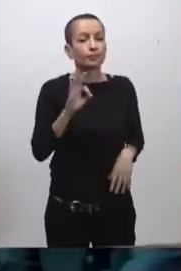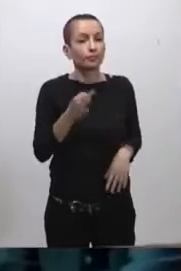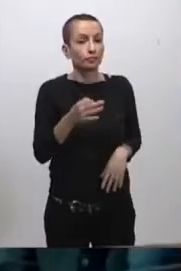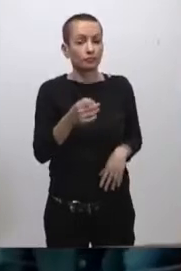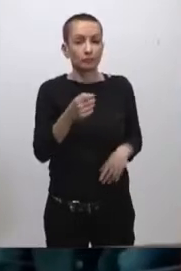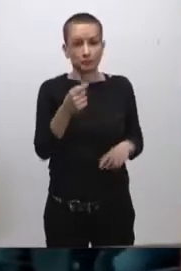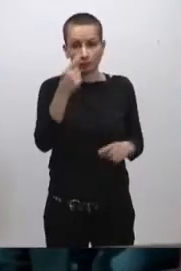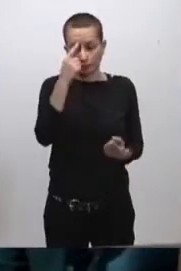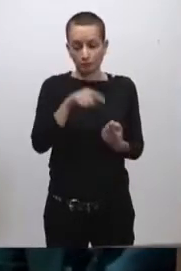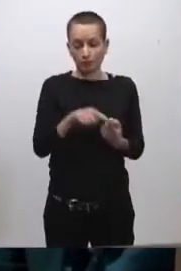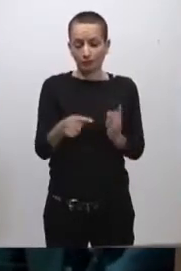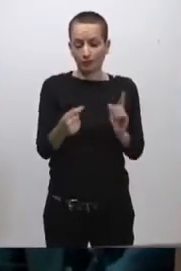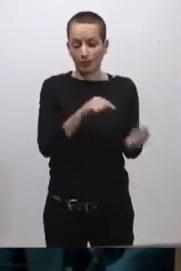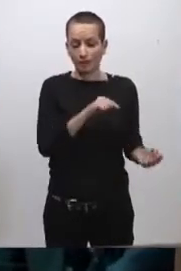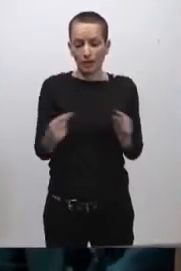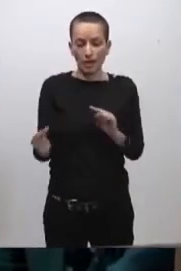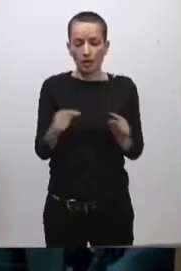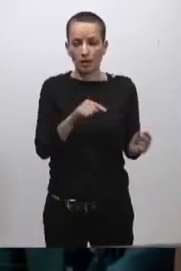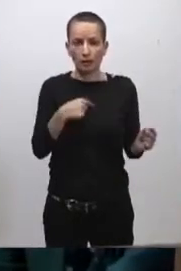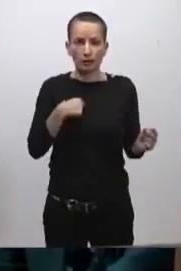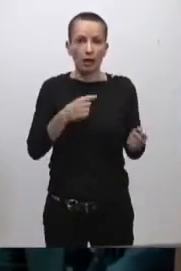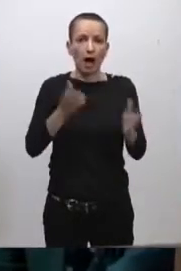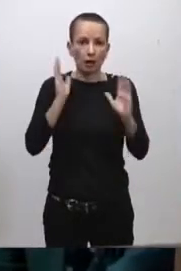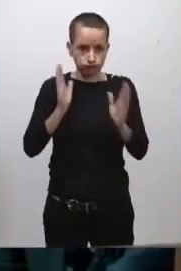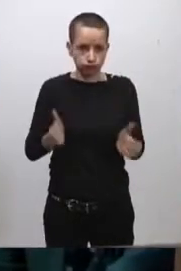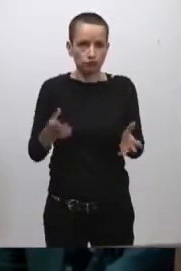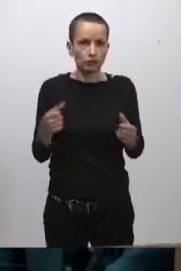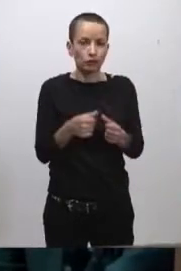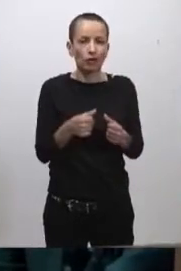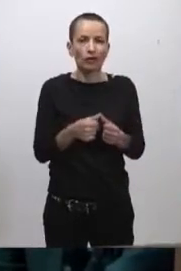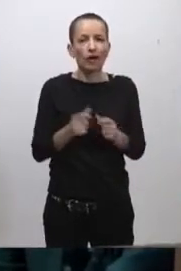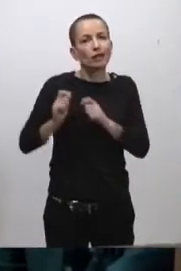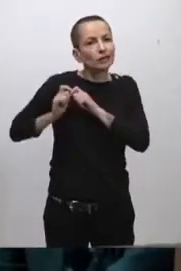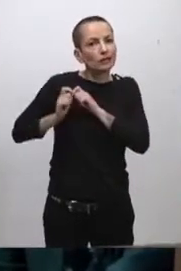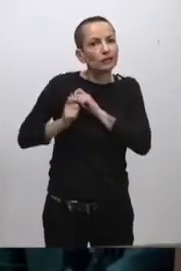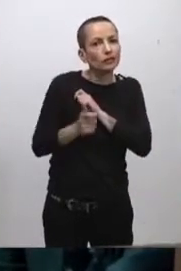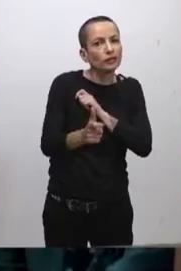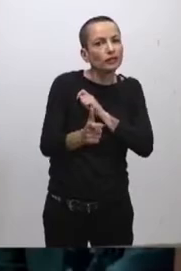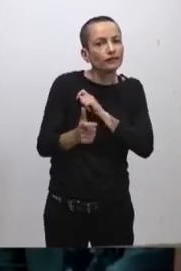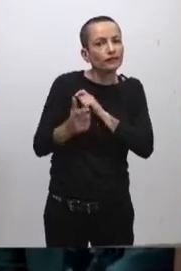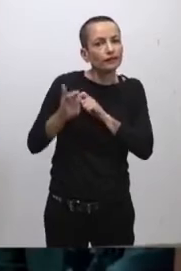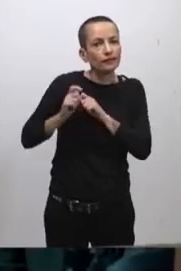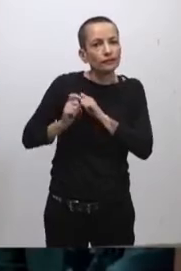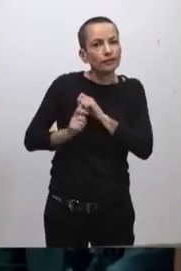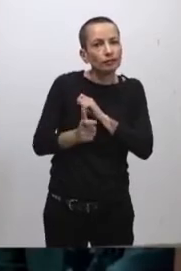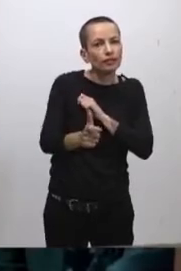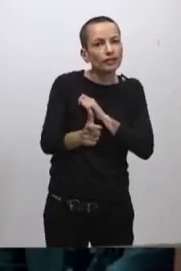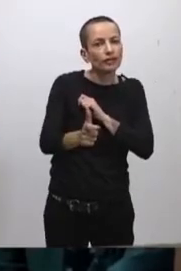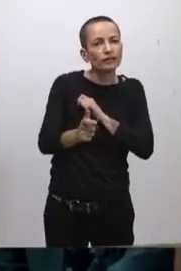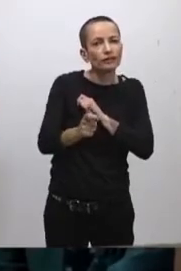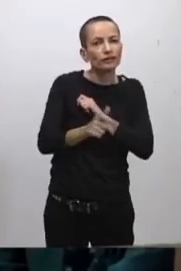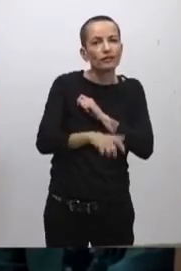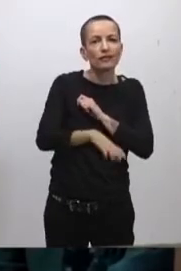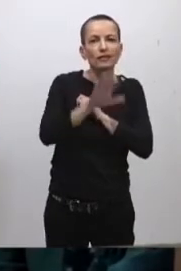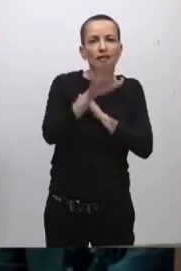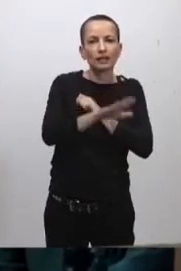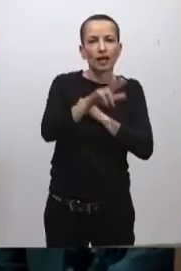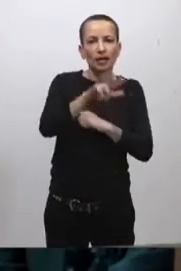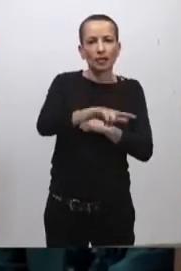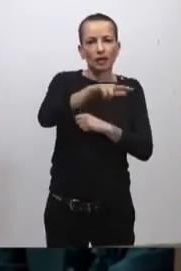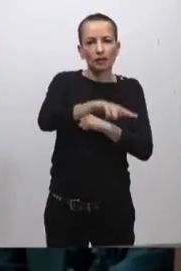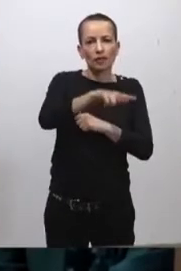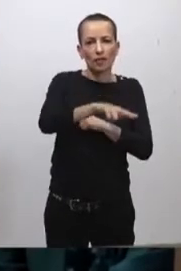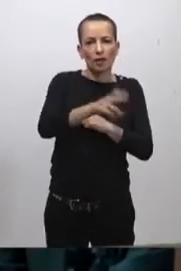Nous prenons donc la décision de poursuivre le dispositif de 5 appartements mis